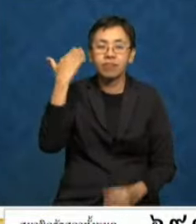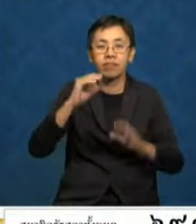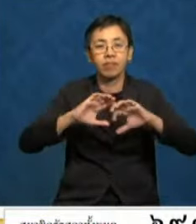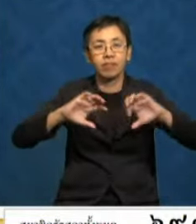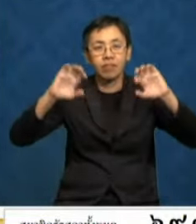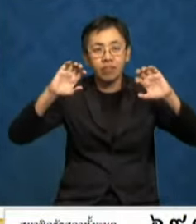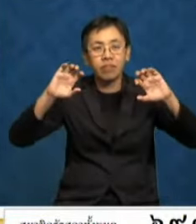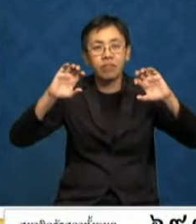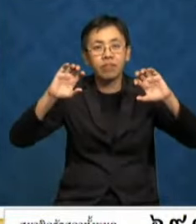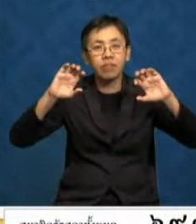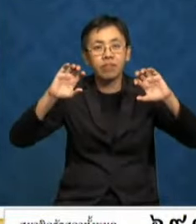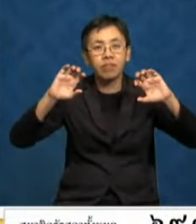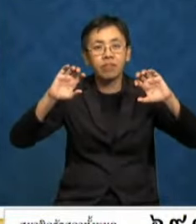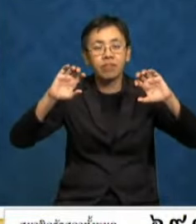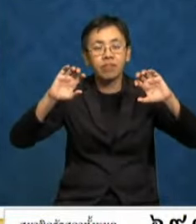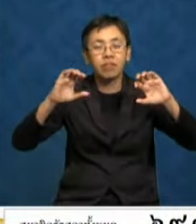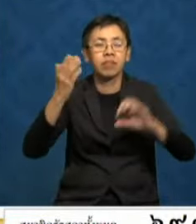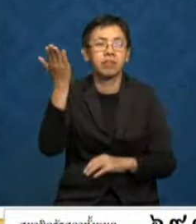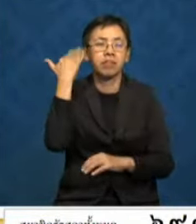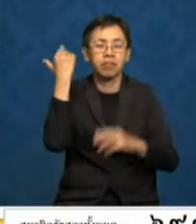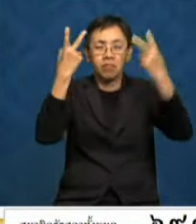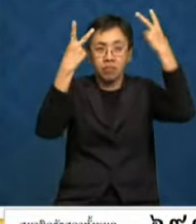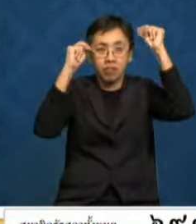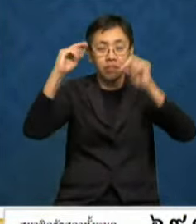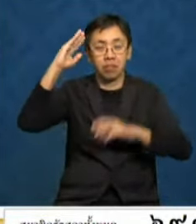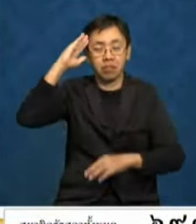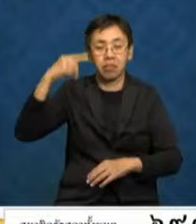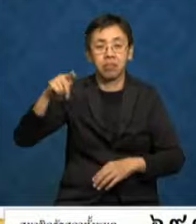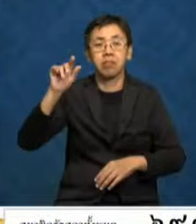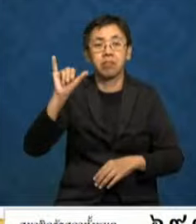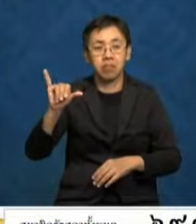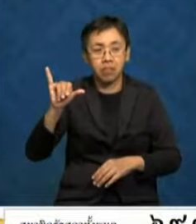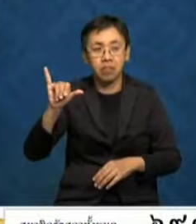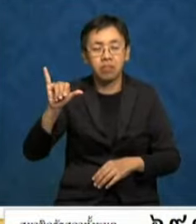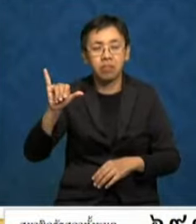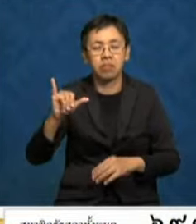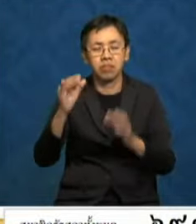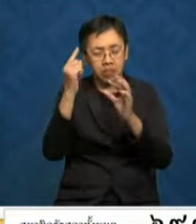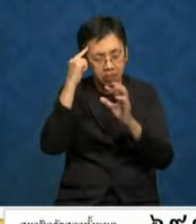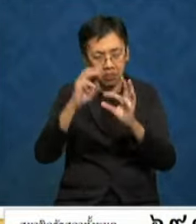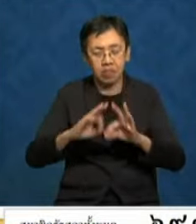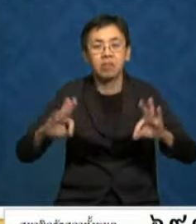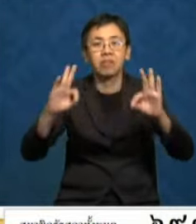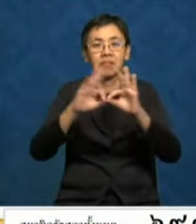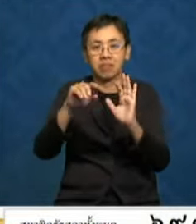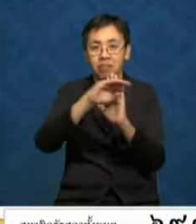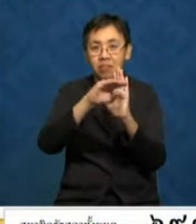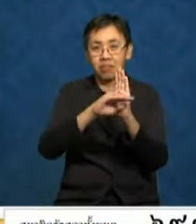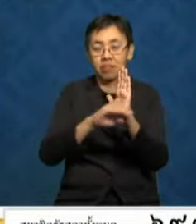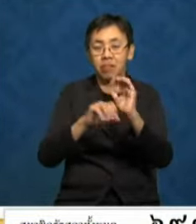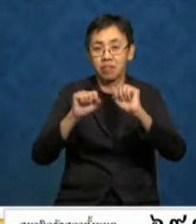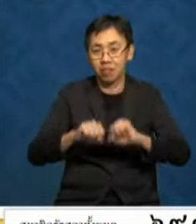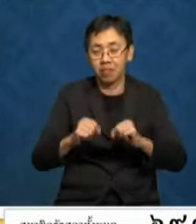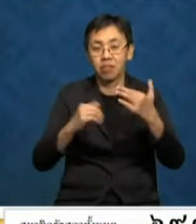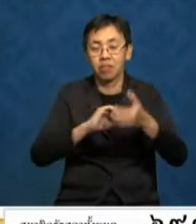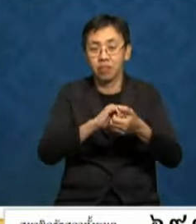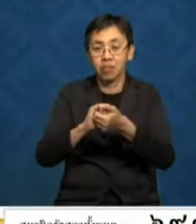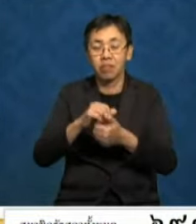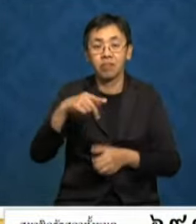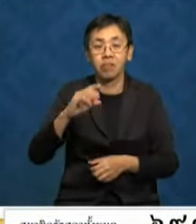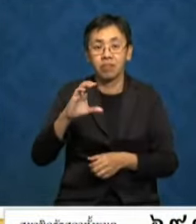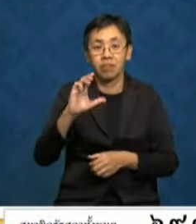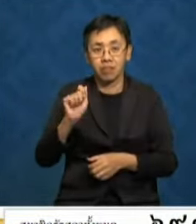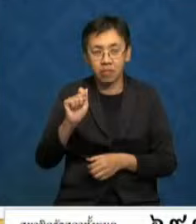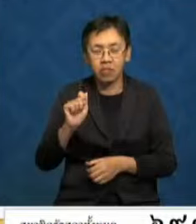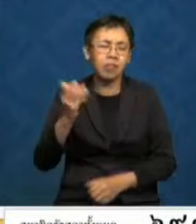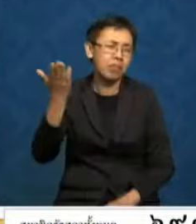ลภายใต้การนำของท่านอดีตนายกรัฐมนตรีพลเอกประยุทธ์จันทร์โอชาได้ให้ความสำคัญกับเรื่องนี้มาโดยเฉพาะอย่างยิ่งตั้งแ